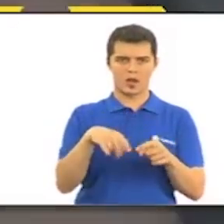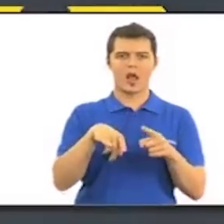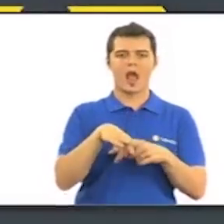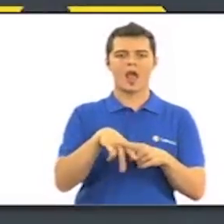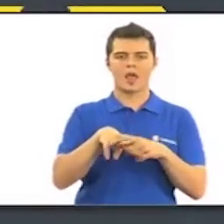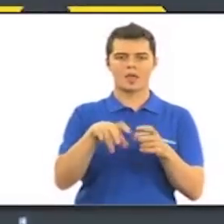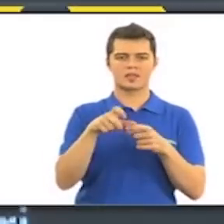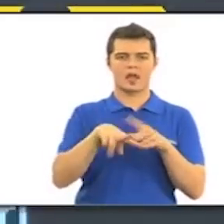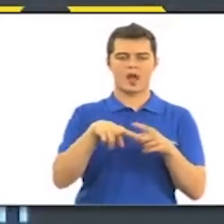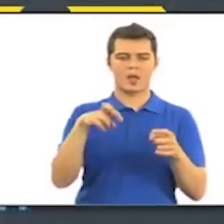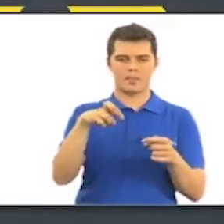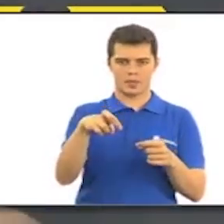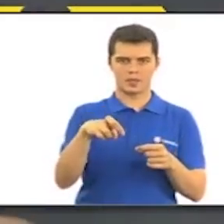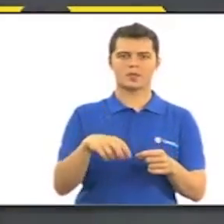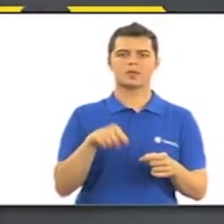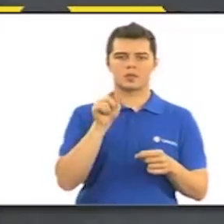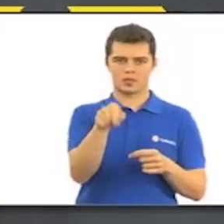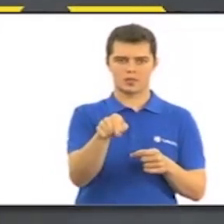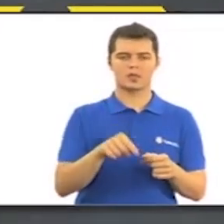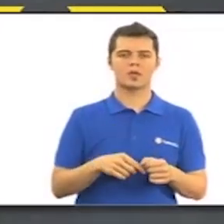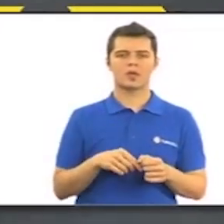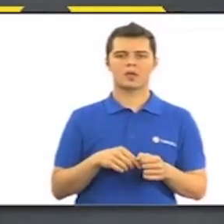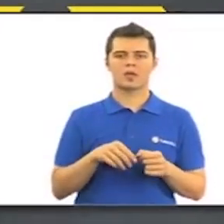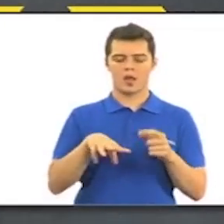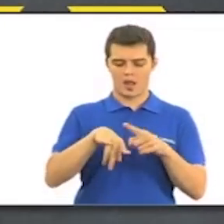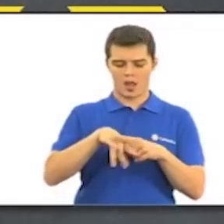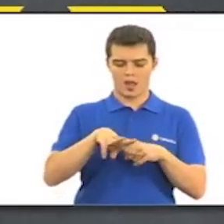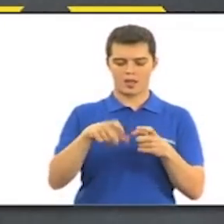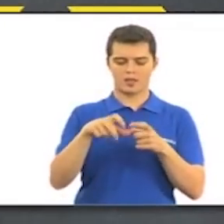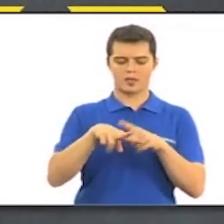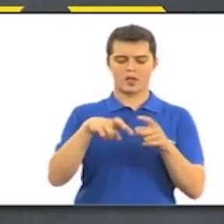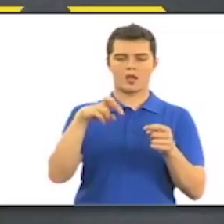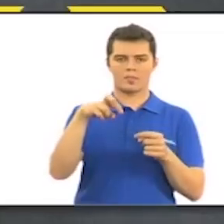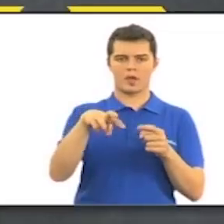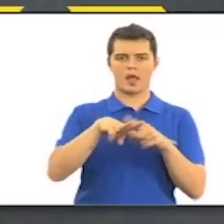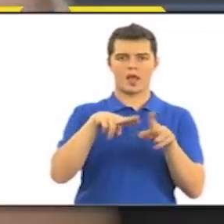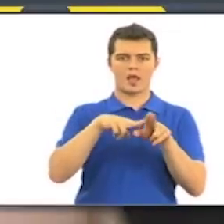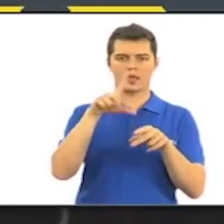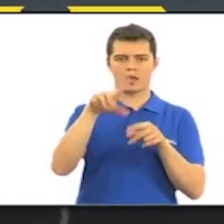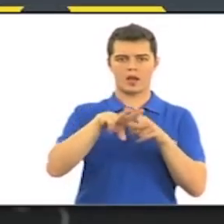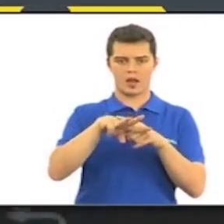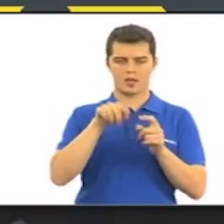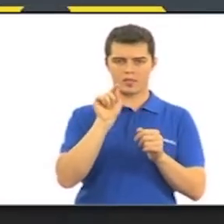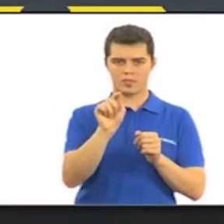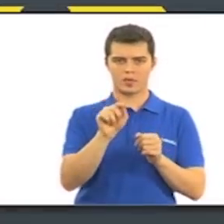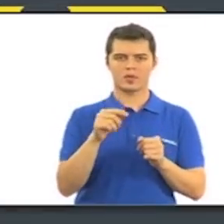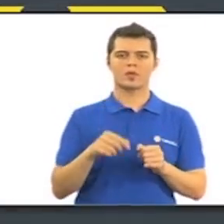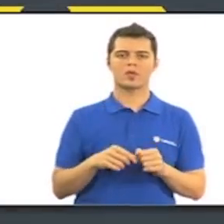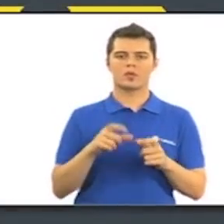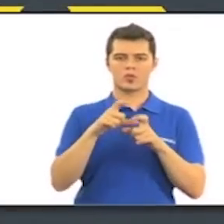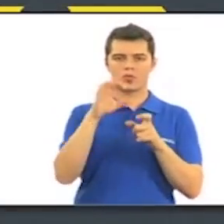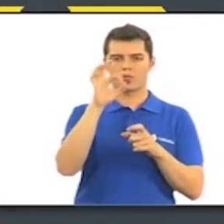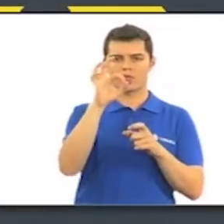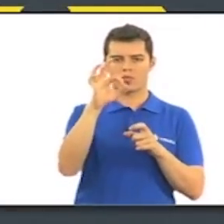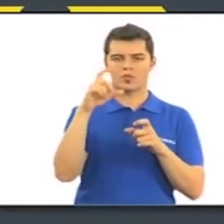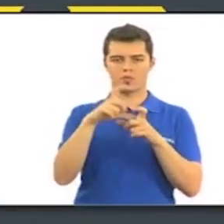ayarlara girdiğimizde hesaplar ve senkronizasyon bölümüne giriyoruz. Açılan sayfada hesap ekle butonuna dokunuyoruz ve